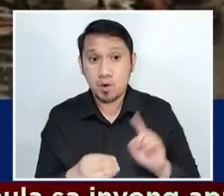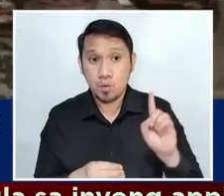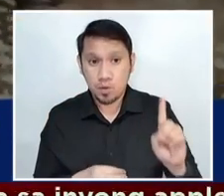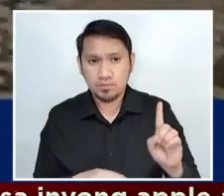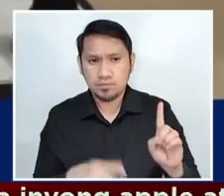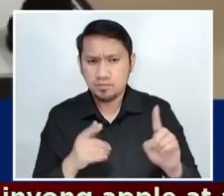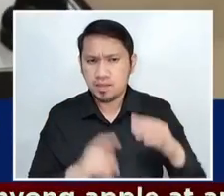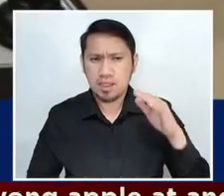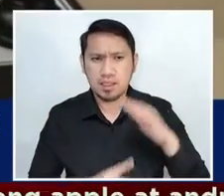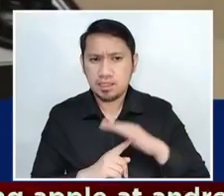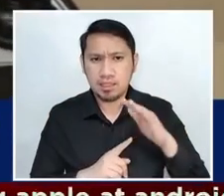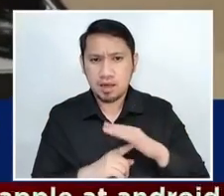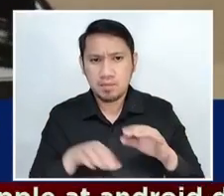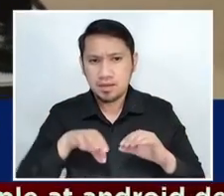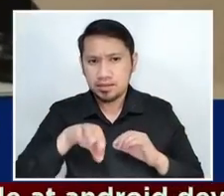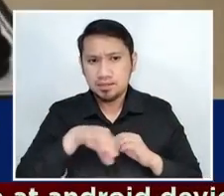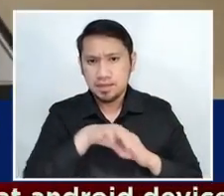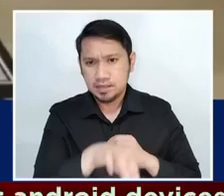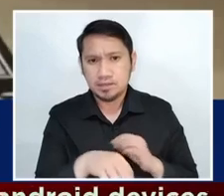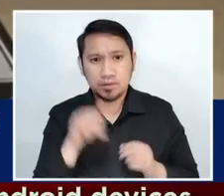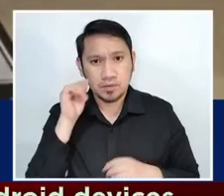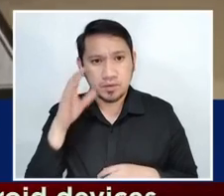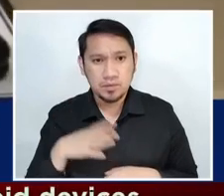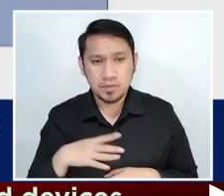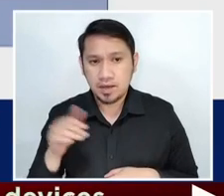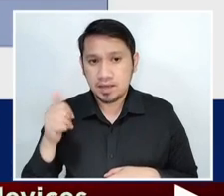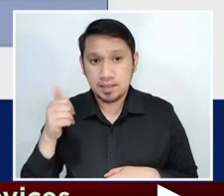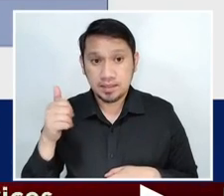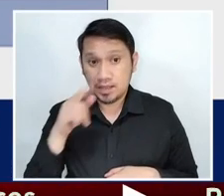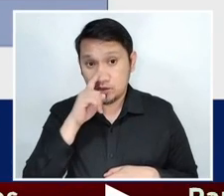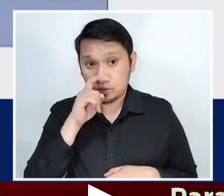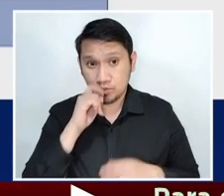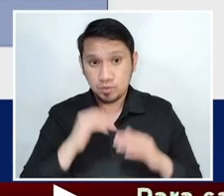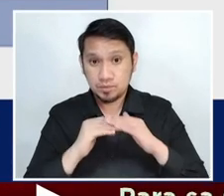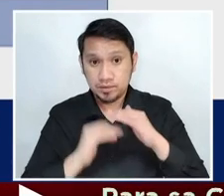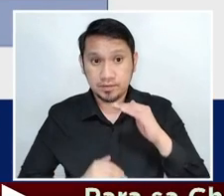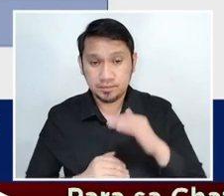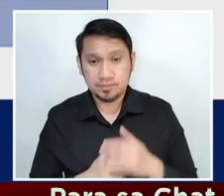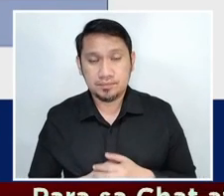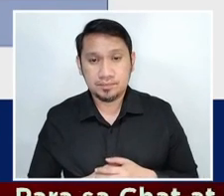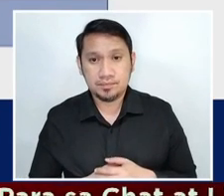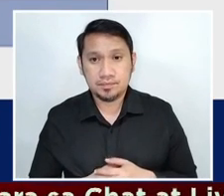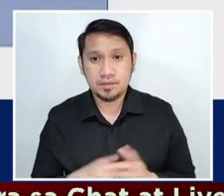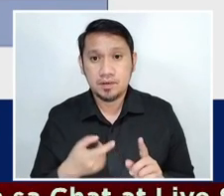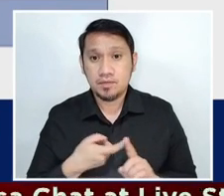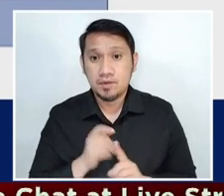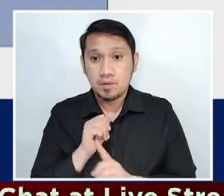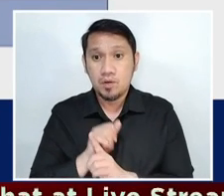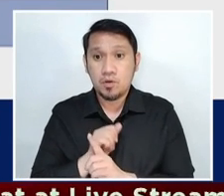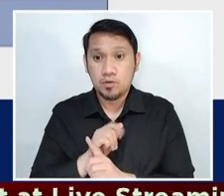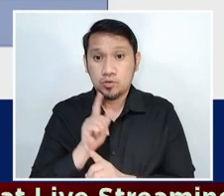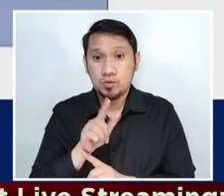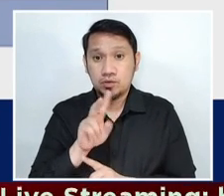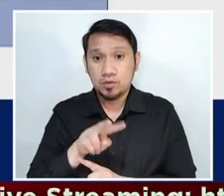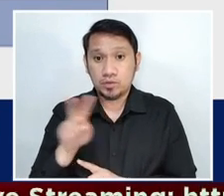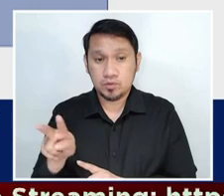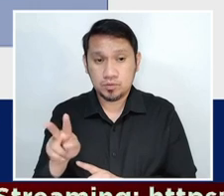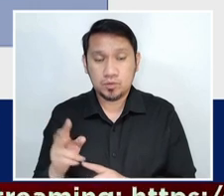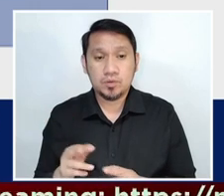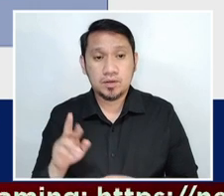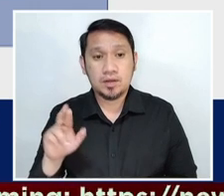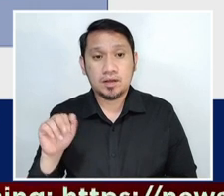player sa mundo sa mga babaeng 10 years old pababa. Ito ay ayon sa August 2022 ranking